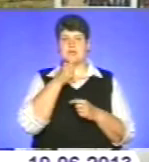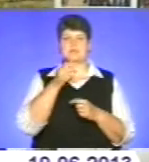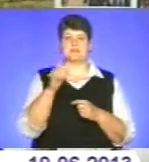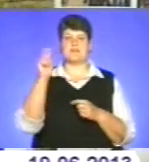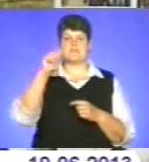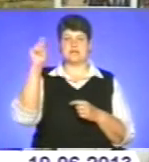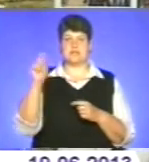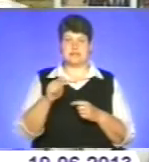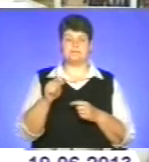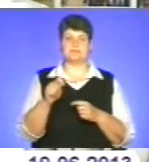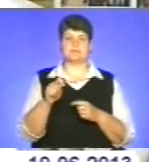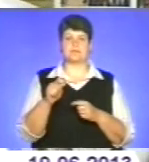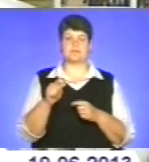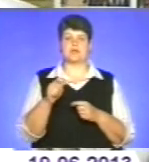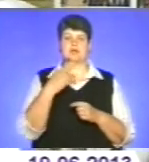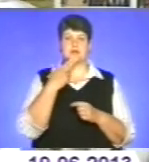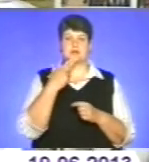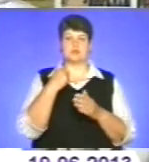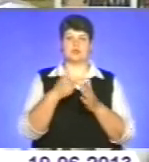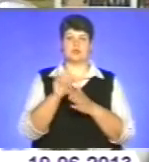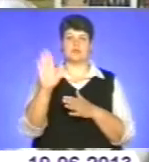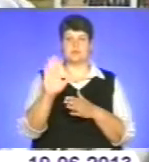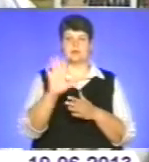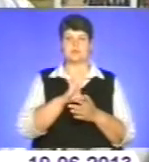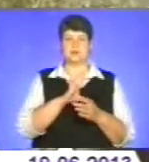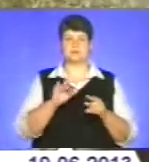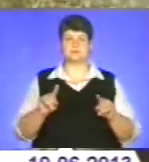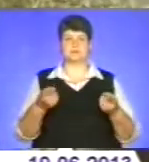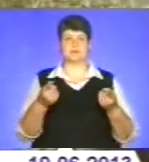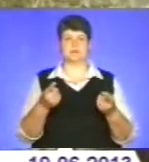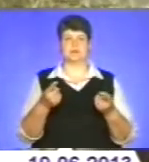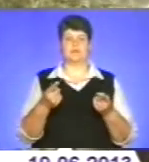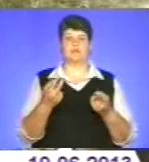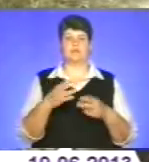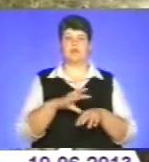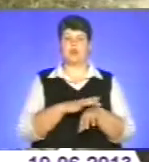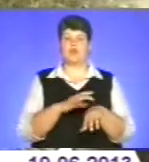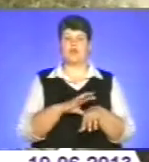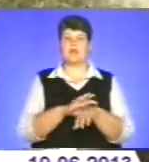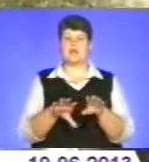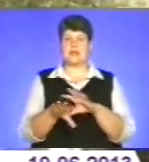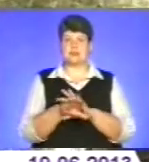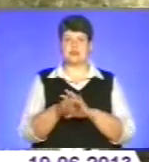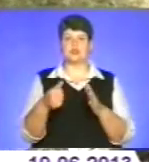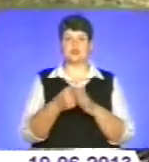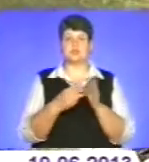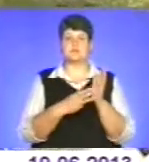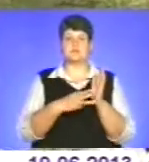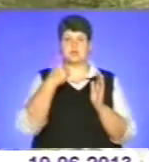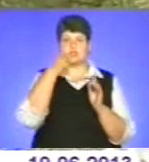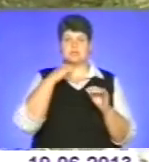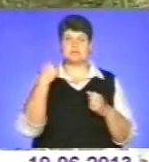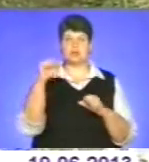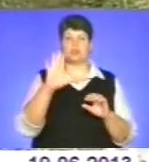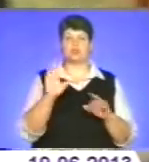по сентябрь, тут погибли і були захвачені в плен. За словами віце-прем'єра, до 70-ї річниці перемоги буде